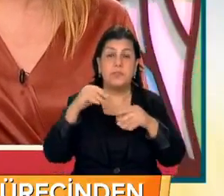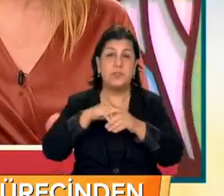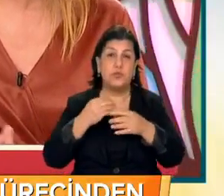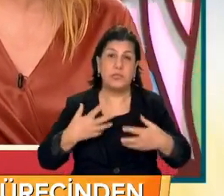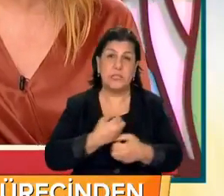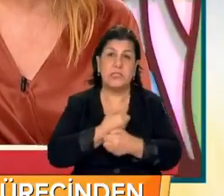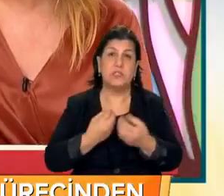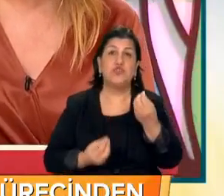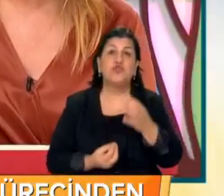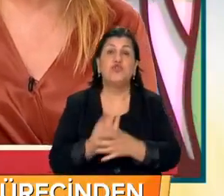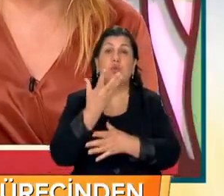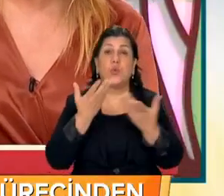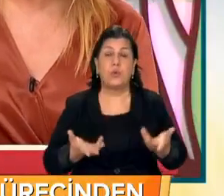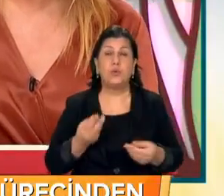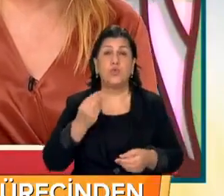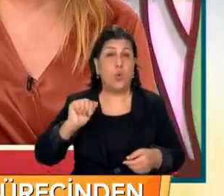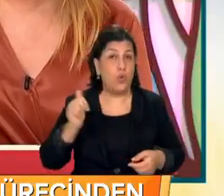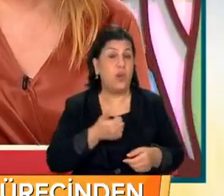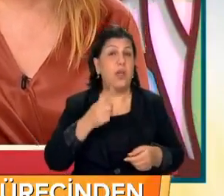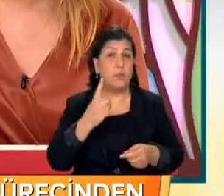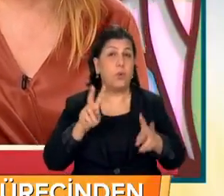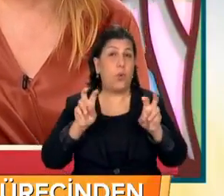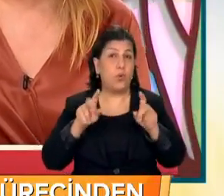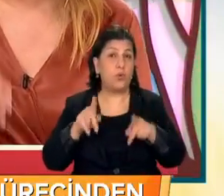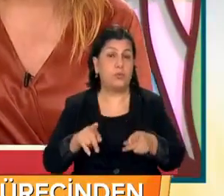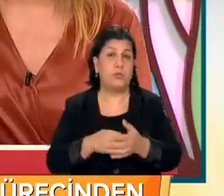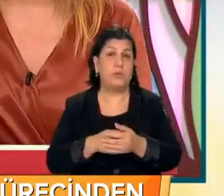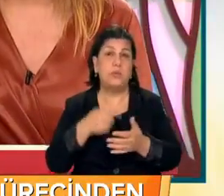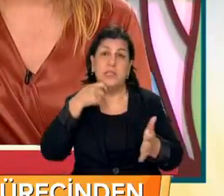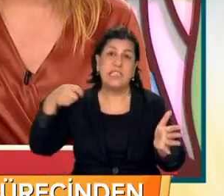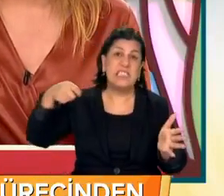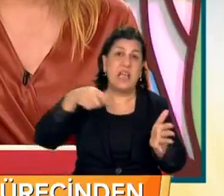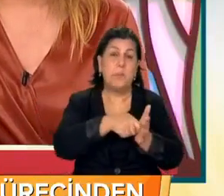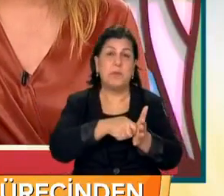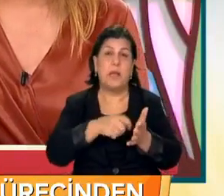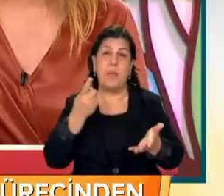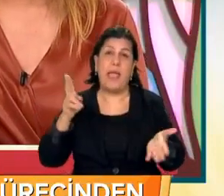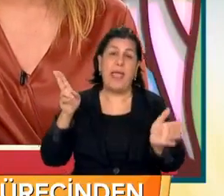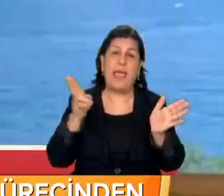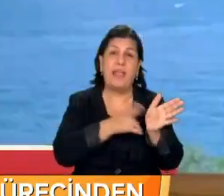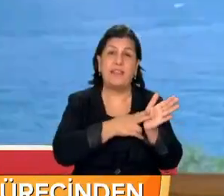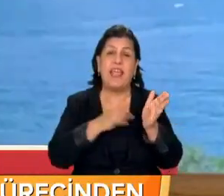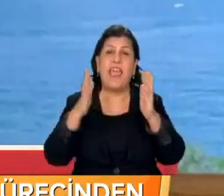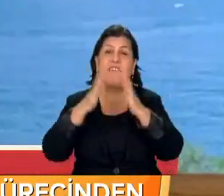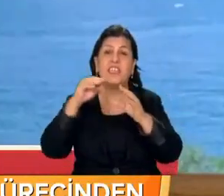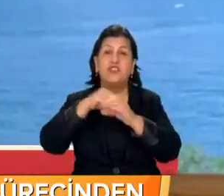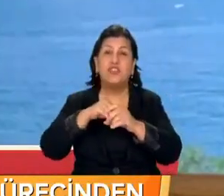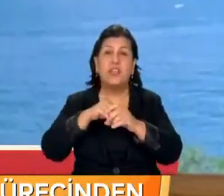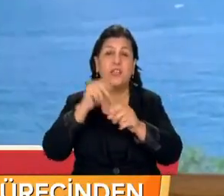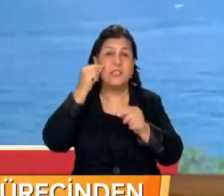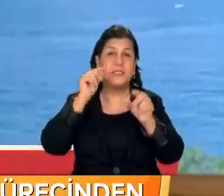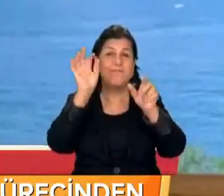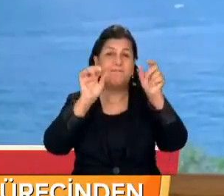çok büyük bir sıkıntı teşkil ediyoruz çok önemli bir konu Çünkü bu damgalama etiketleme özellikle evin üyeleri